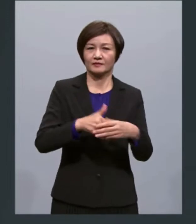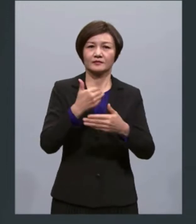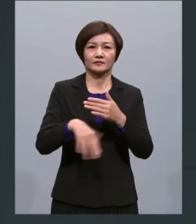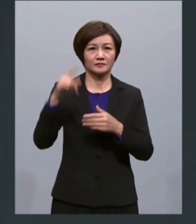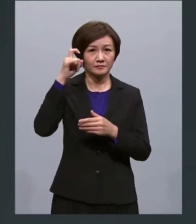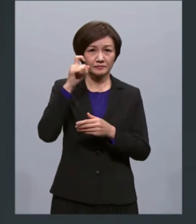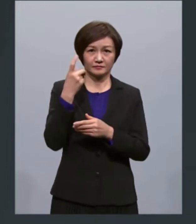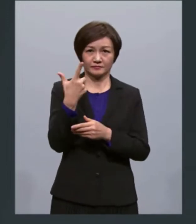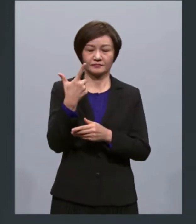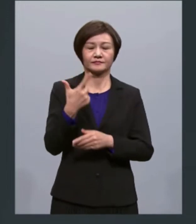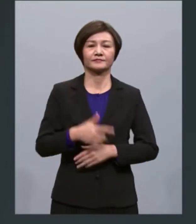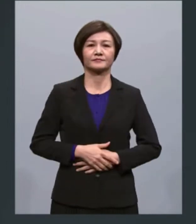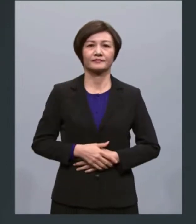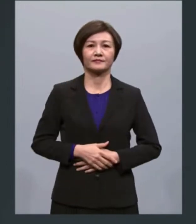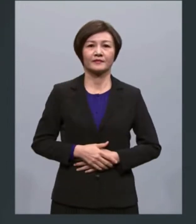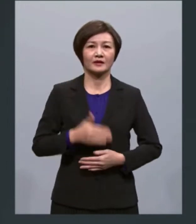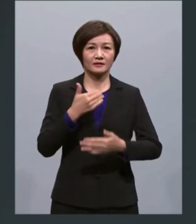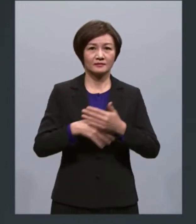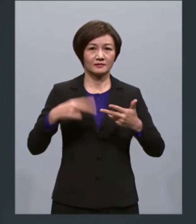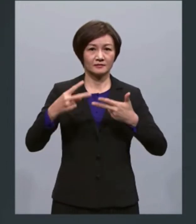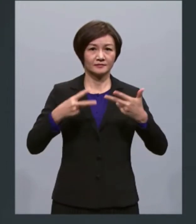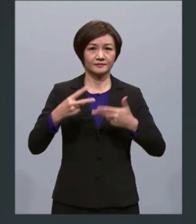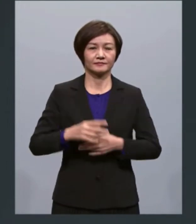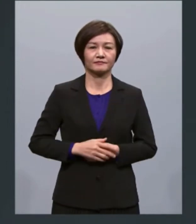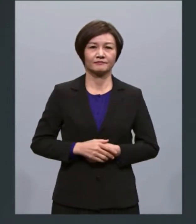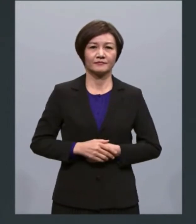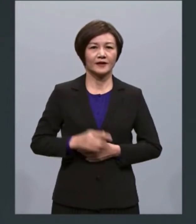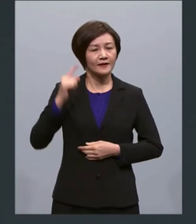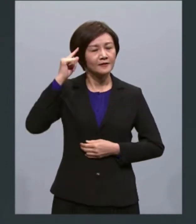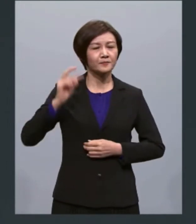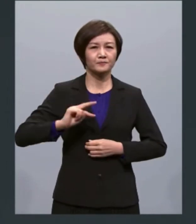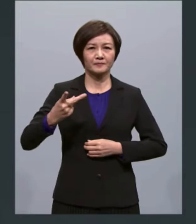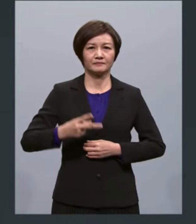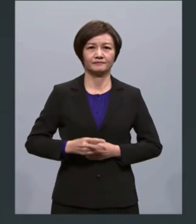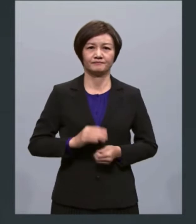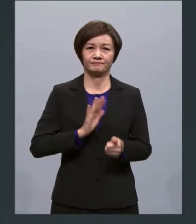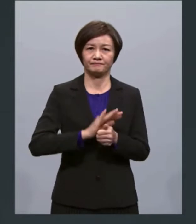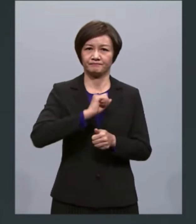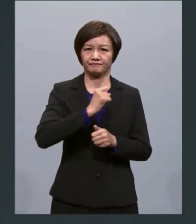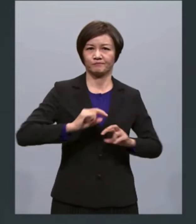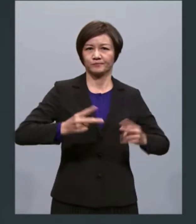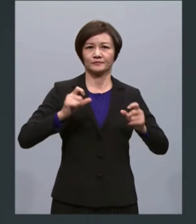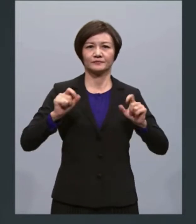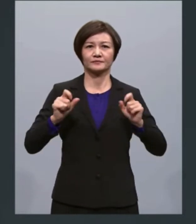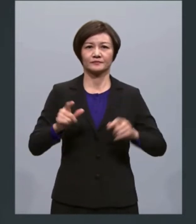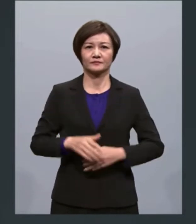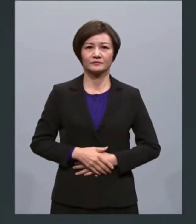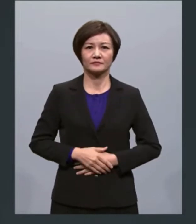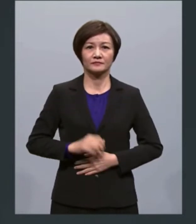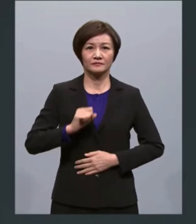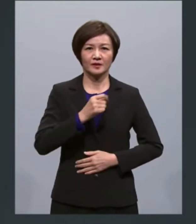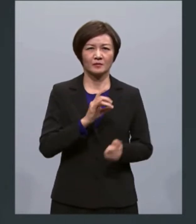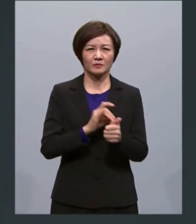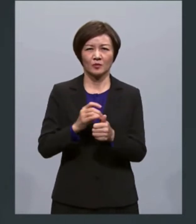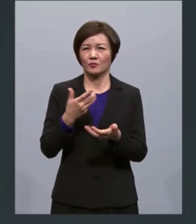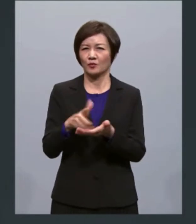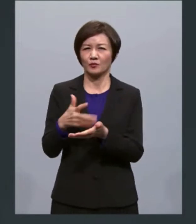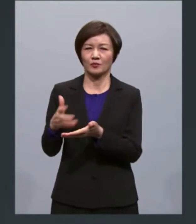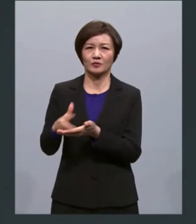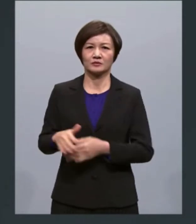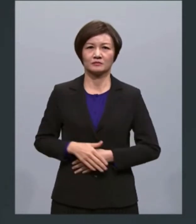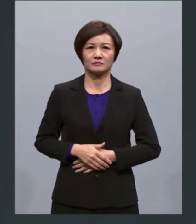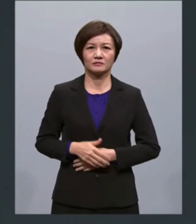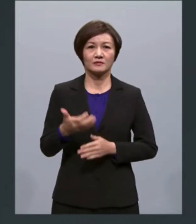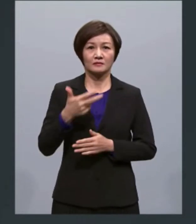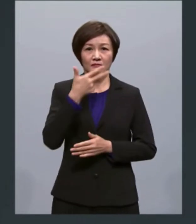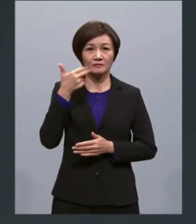天，最后两个星期，一个转念就可以改变台湾的未来。台湾诈骗很多，其实刚